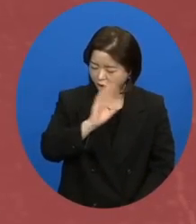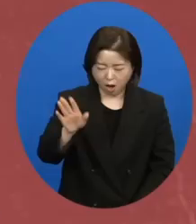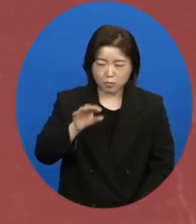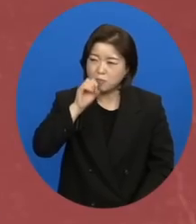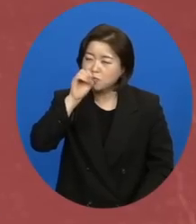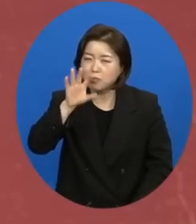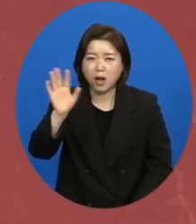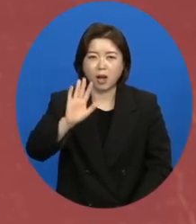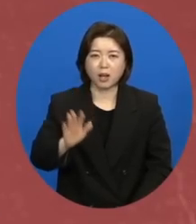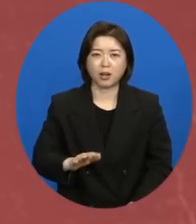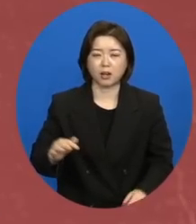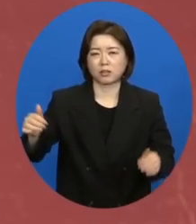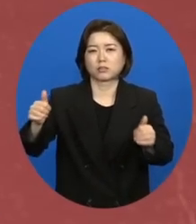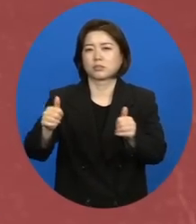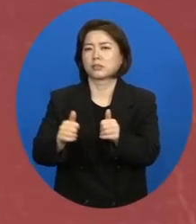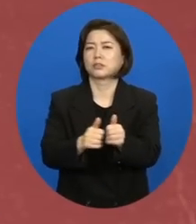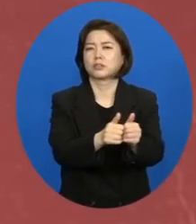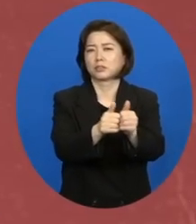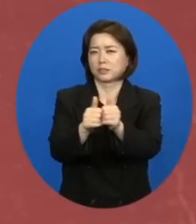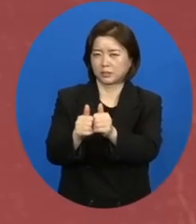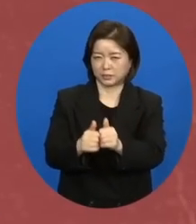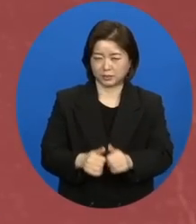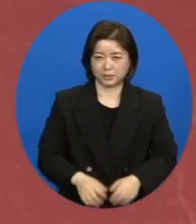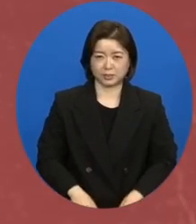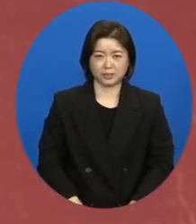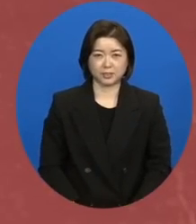말하고 동행했대요.